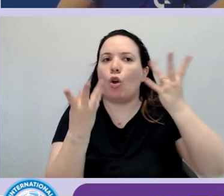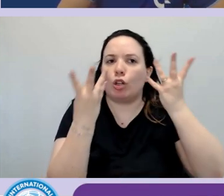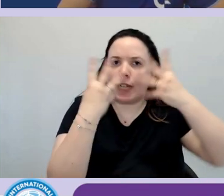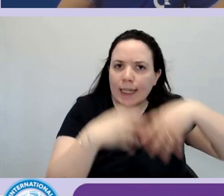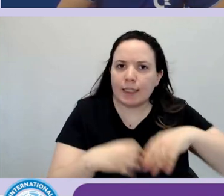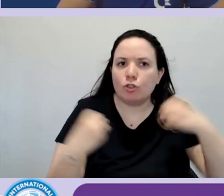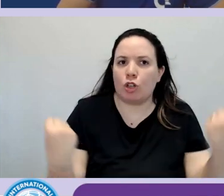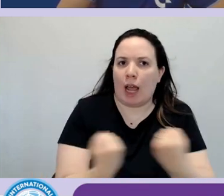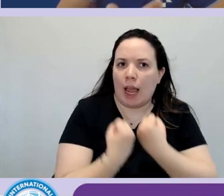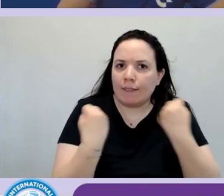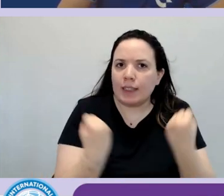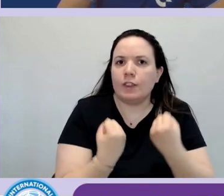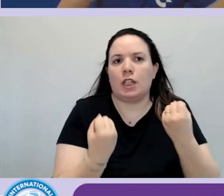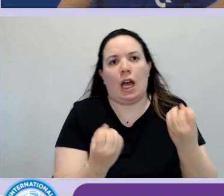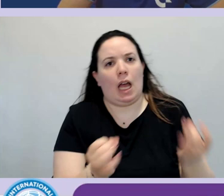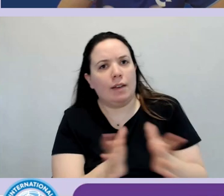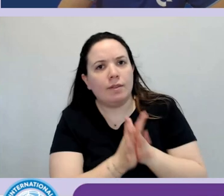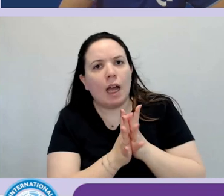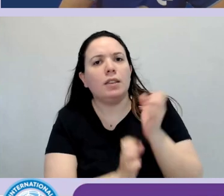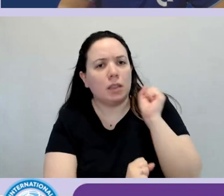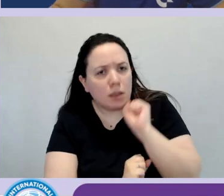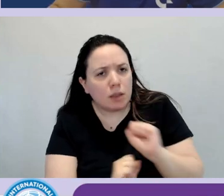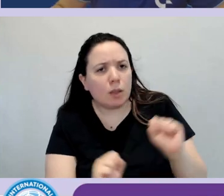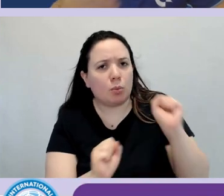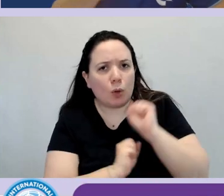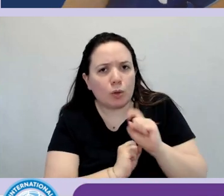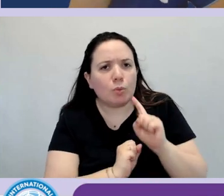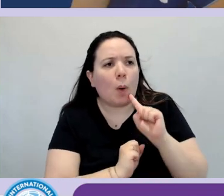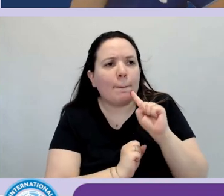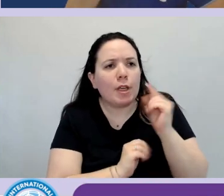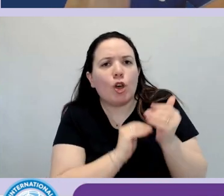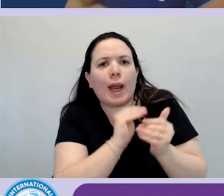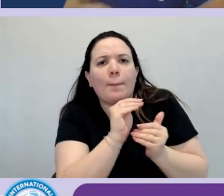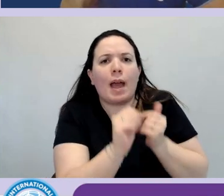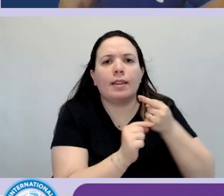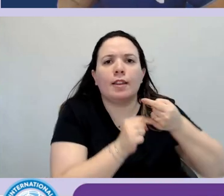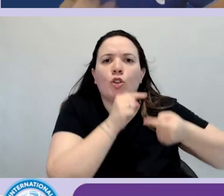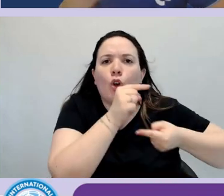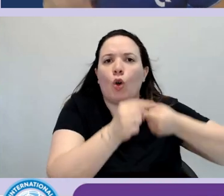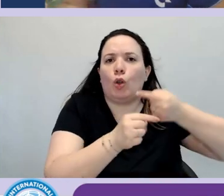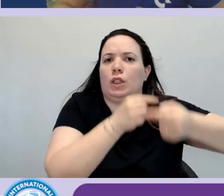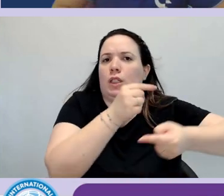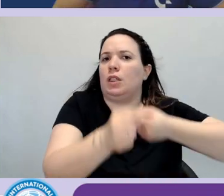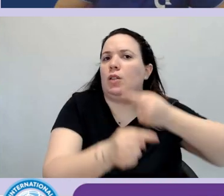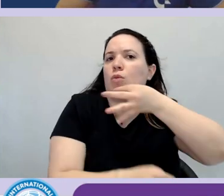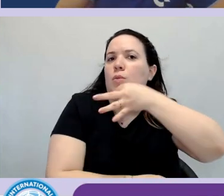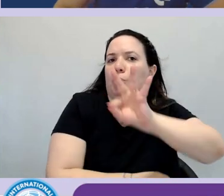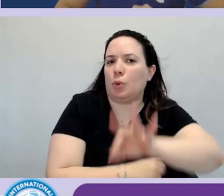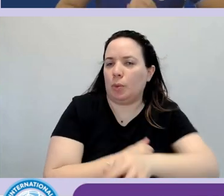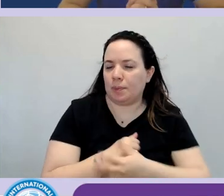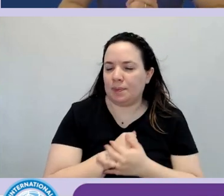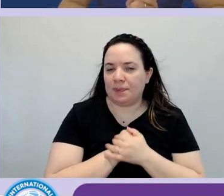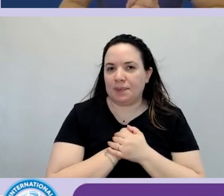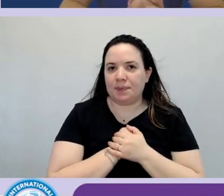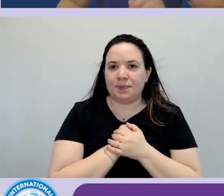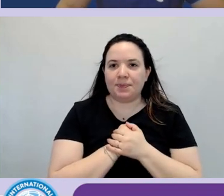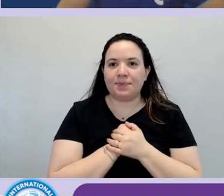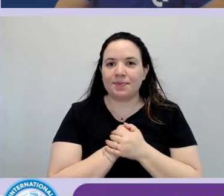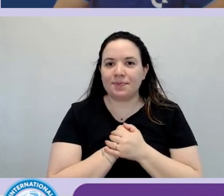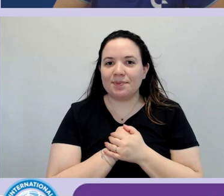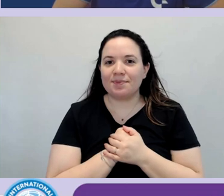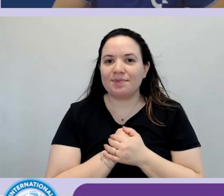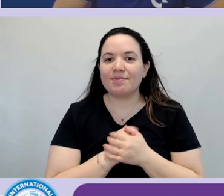eventi e iniziative si possono essere piccoli miglioramenti continui nella nell'erogazione di questa tipologia di